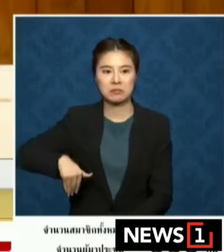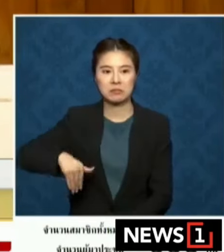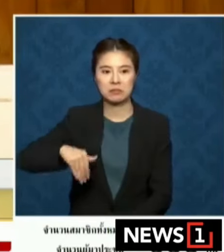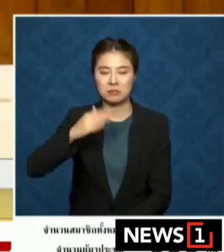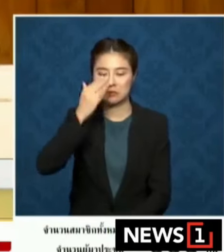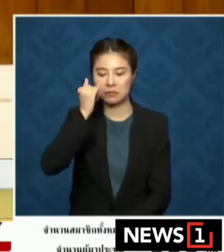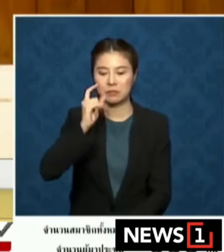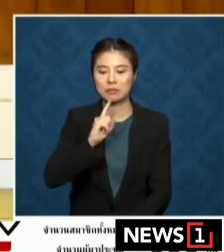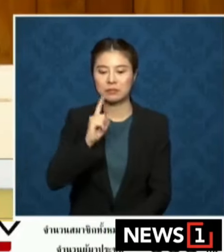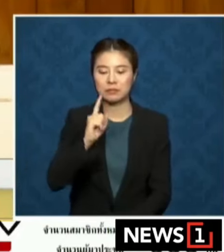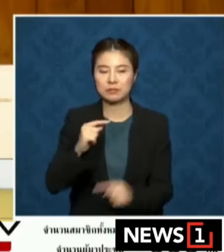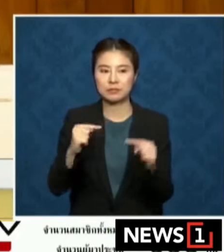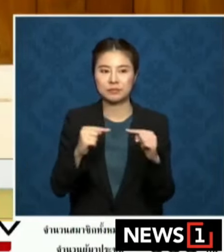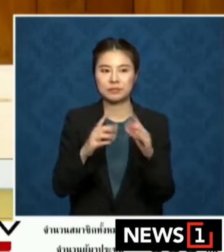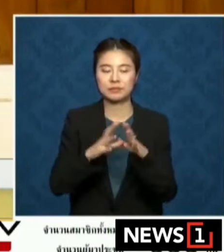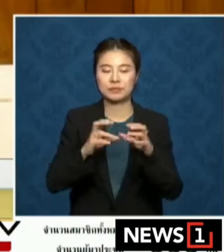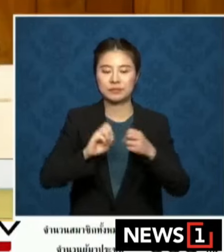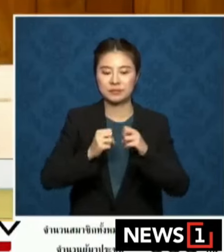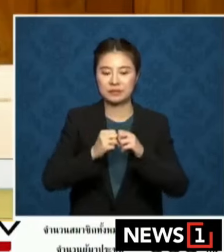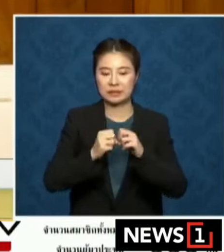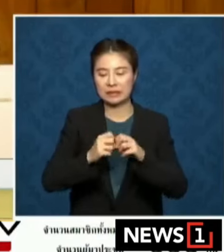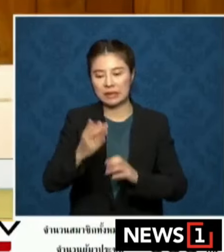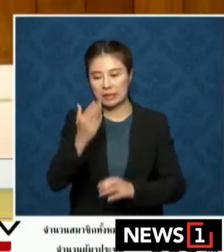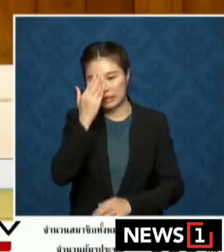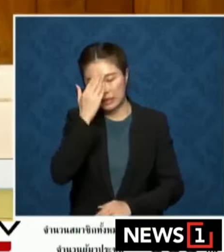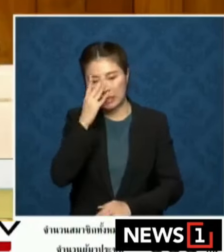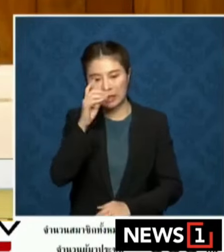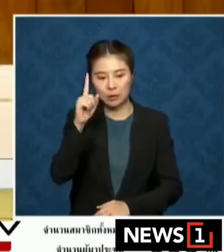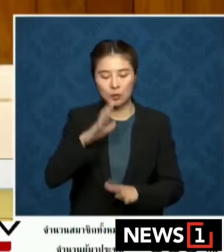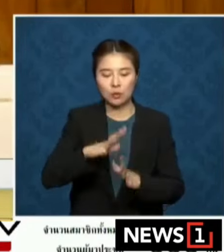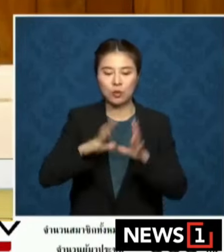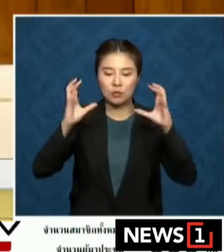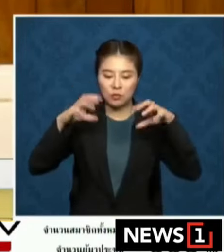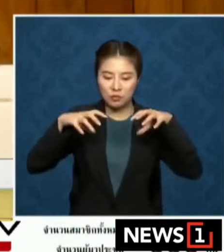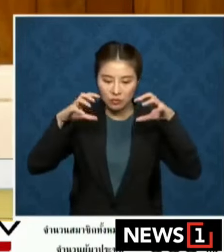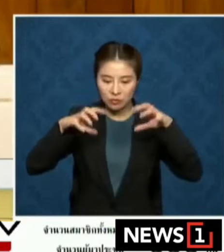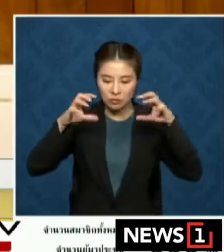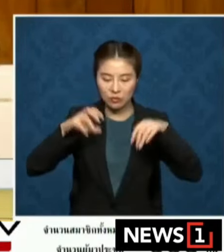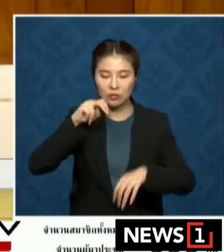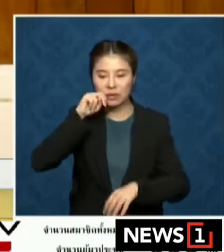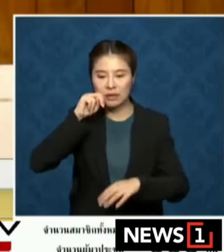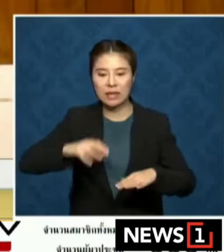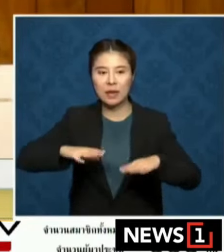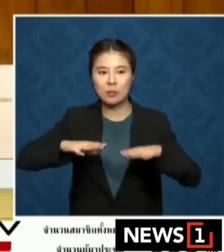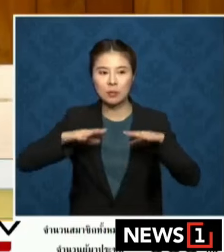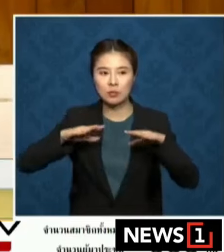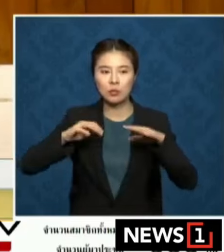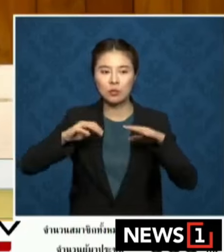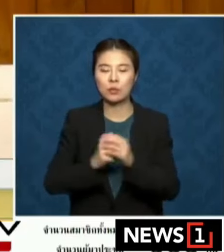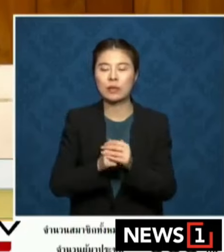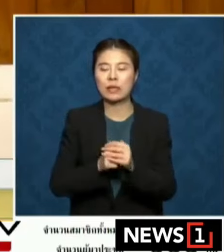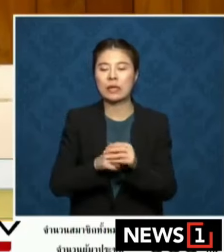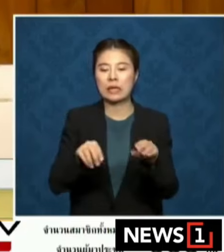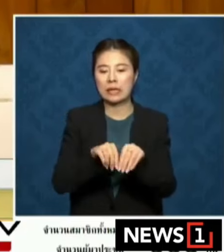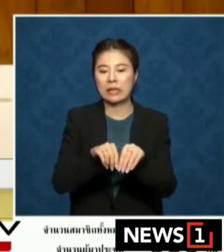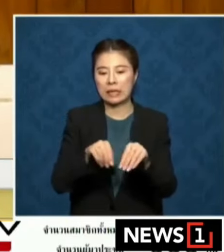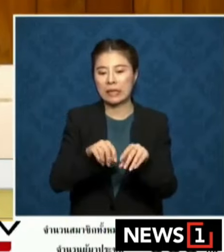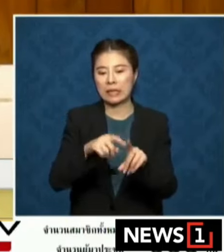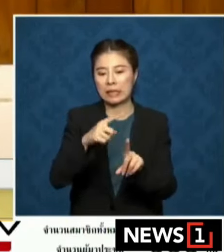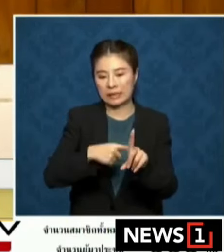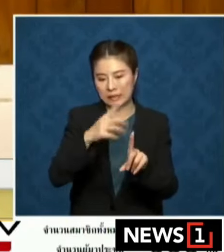เบิกจ่ายได้อย่างไรก็ตามการเบิกจ่ายทั้งหมดจะเป็นไปตามสิทธิการขอใช้สิทธิ์การใช้จ่ายที่จะเกิดขึ้นตามความจริงซึ่งเป็นระดับ